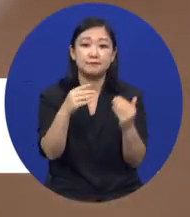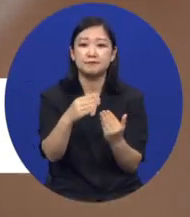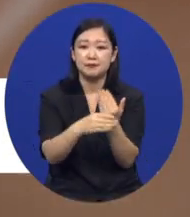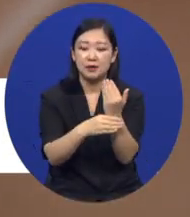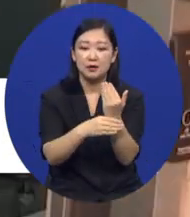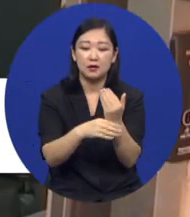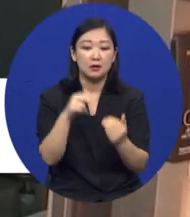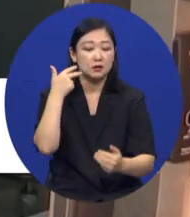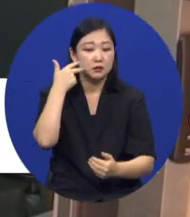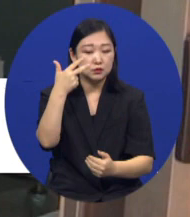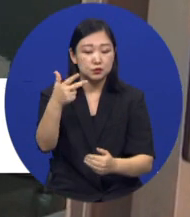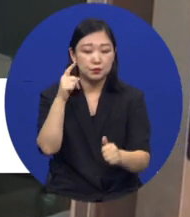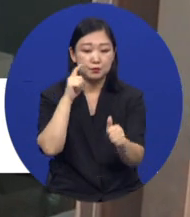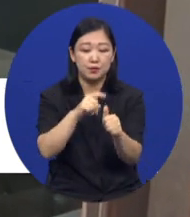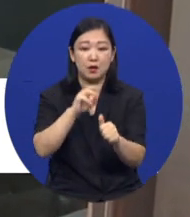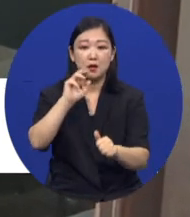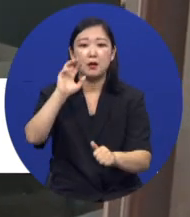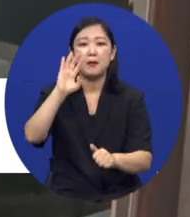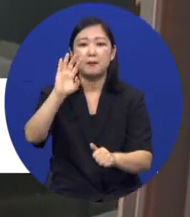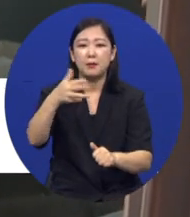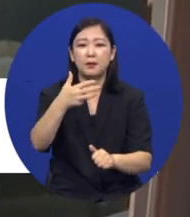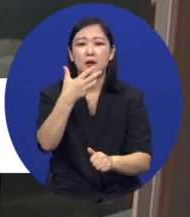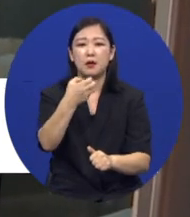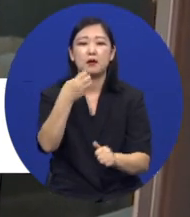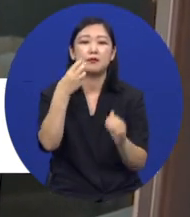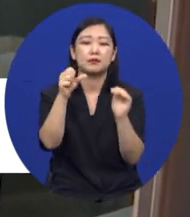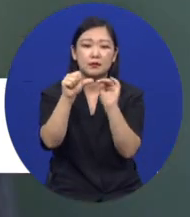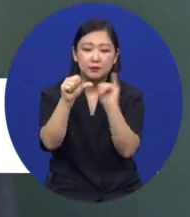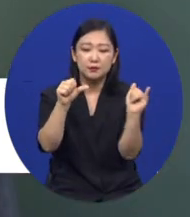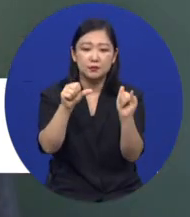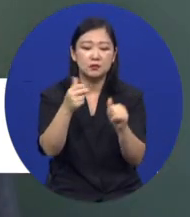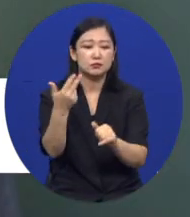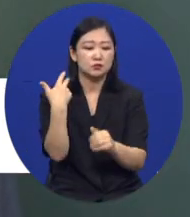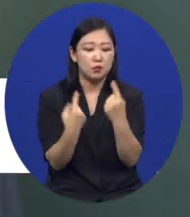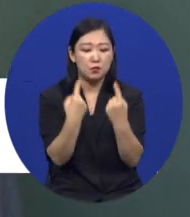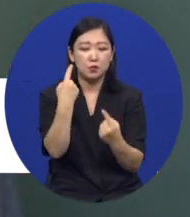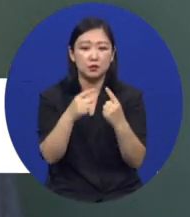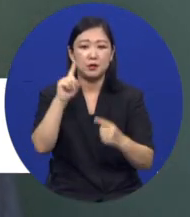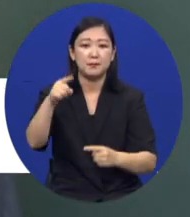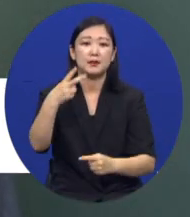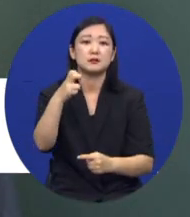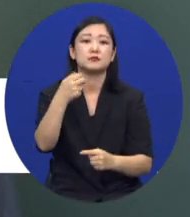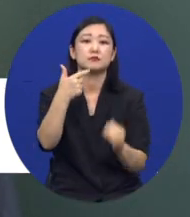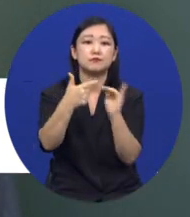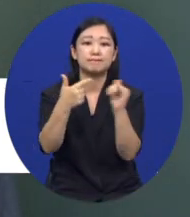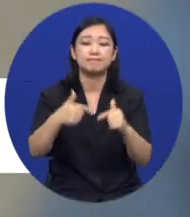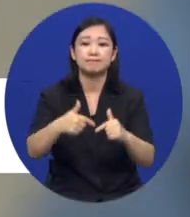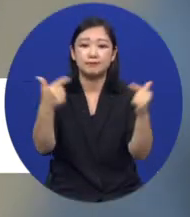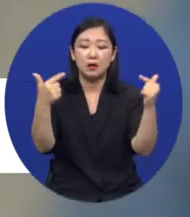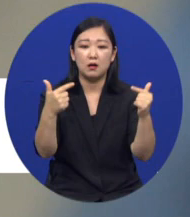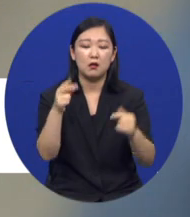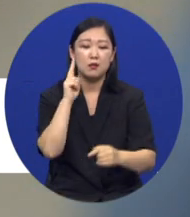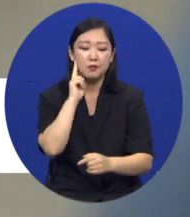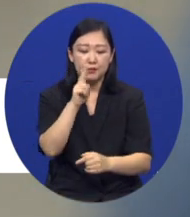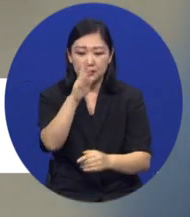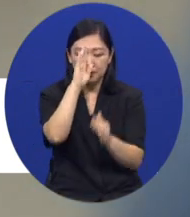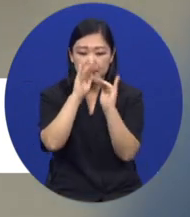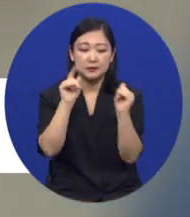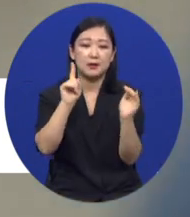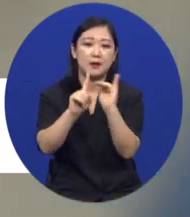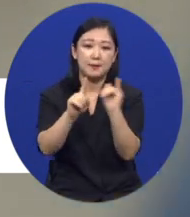최근 일주일간 확진자는 895명으로 전주보다 126명 늘었습니다. 현재 위중증 환자는